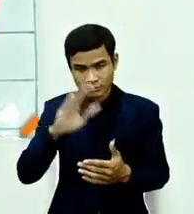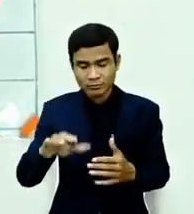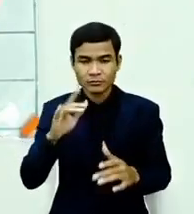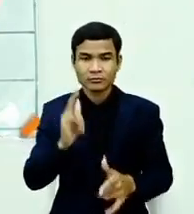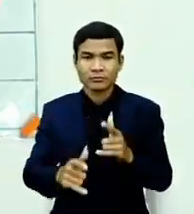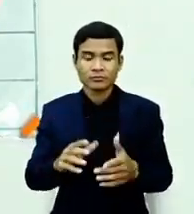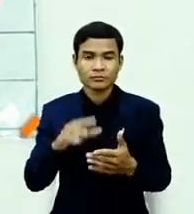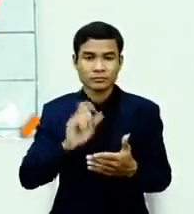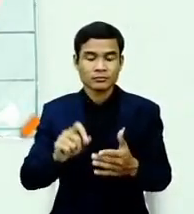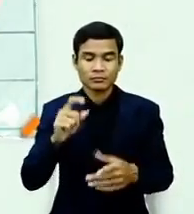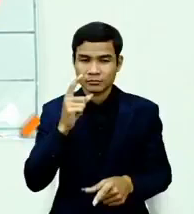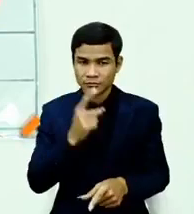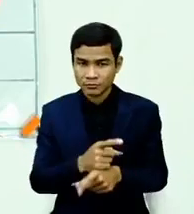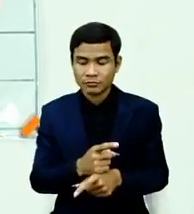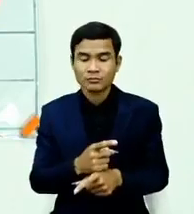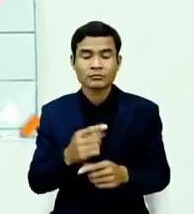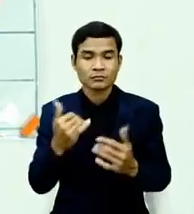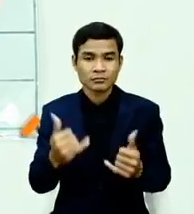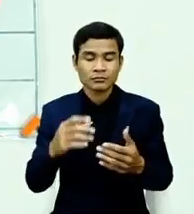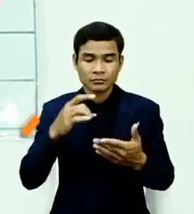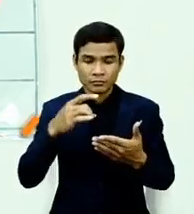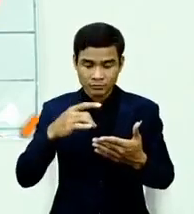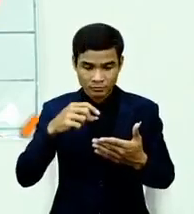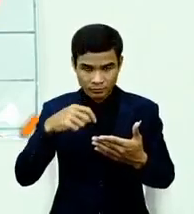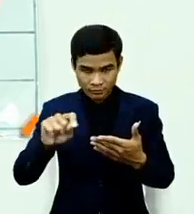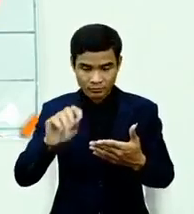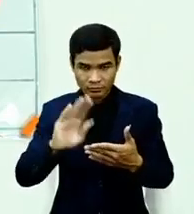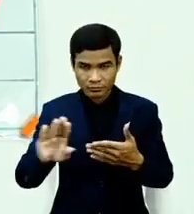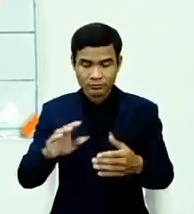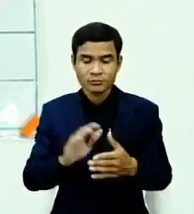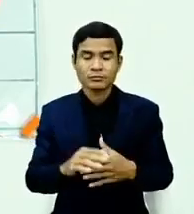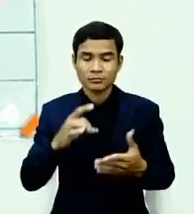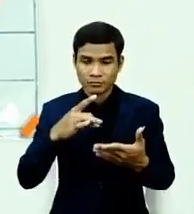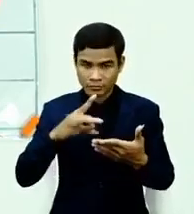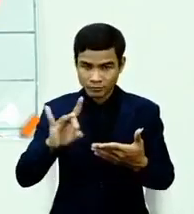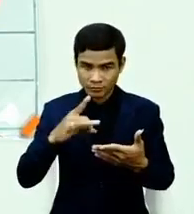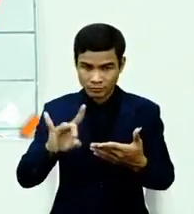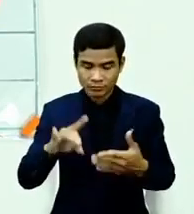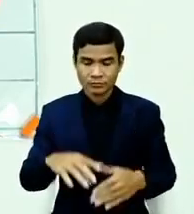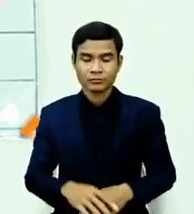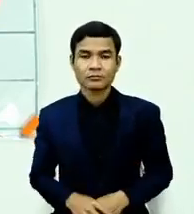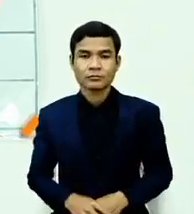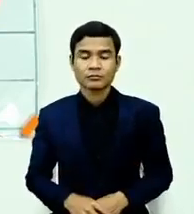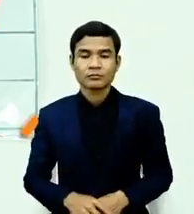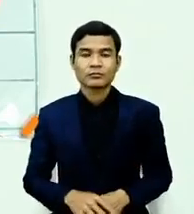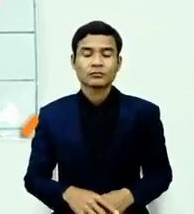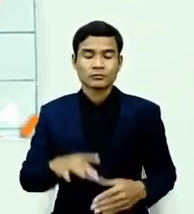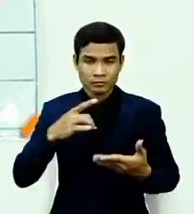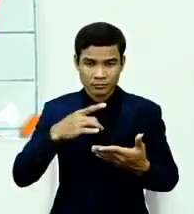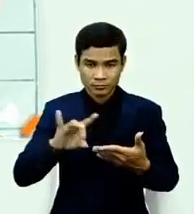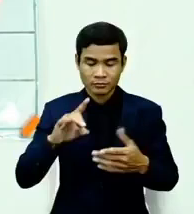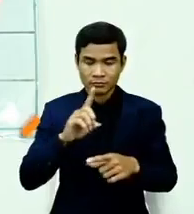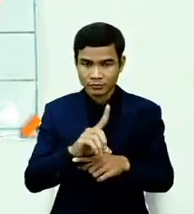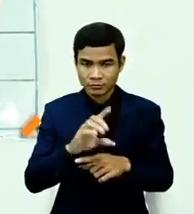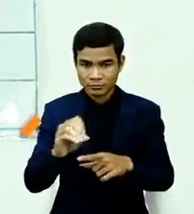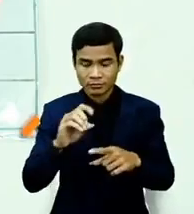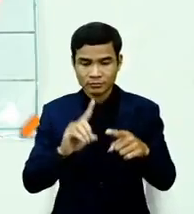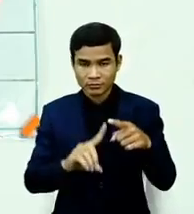ធ្វើបានត្រឹមត្រូវចូលកូនកូនកែដោយខ្លួនឯងដាក់ចាចាដាក់ថា10